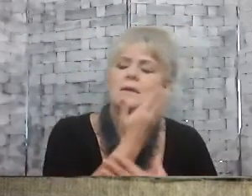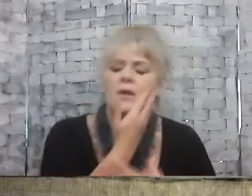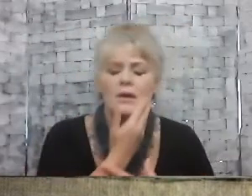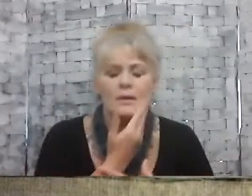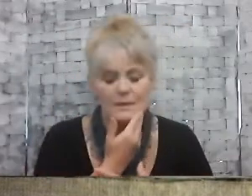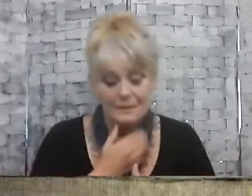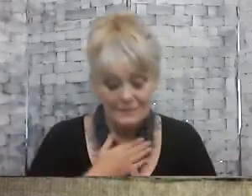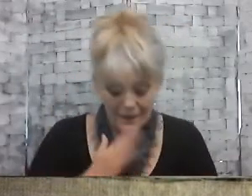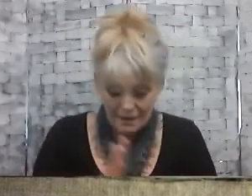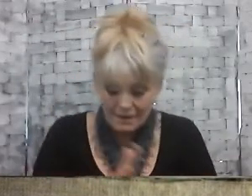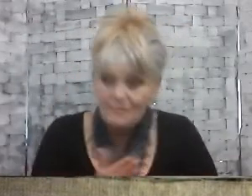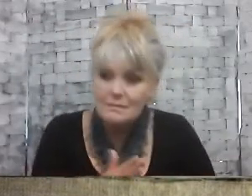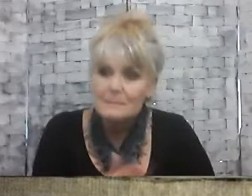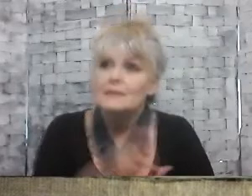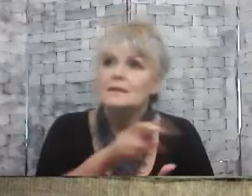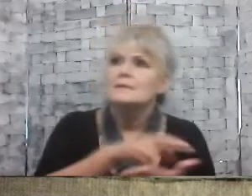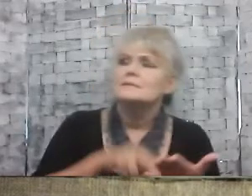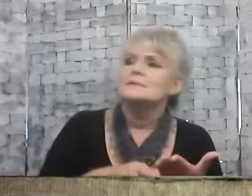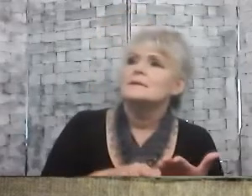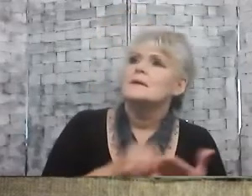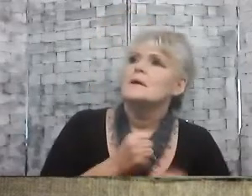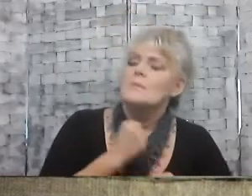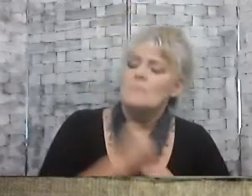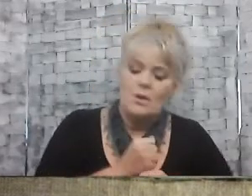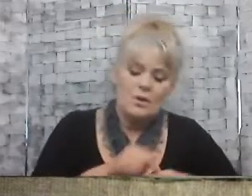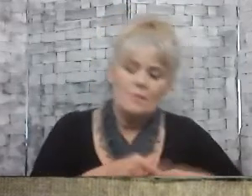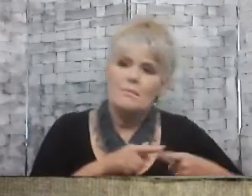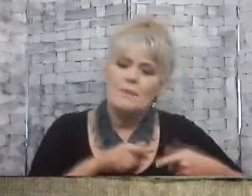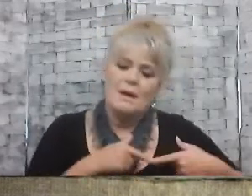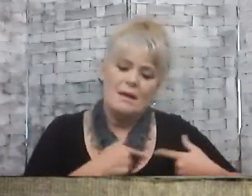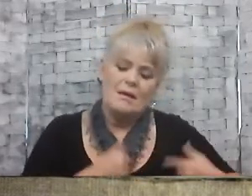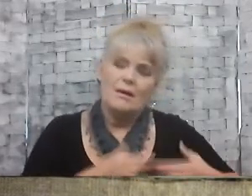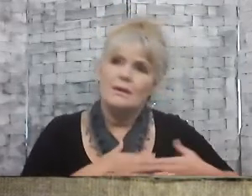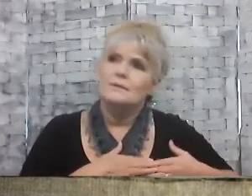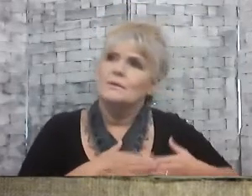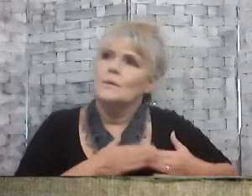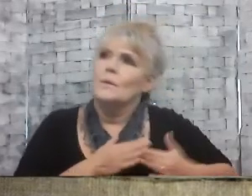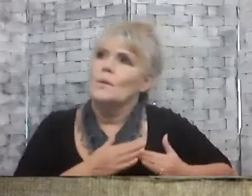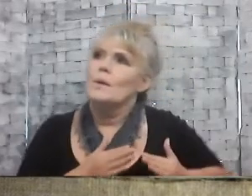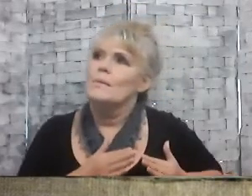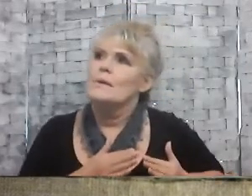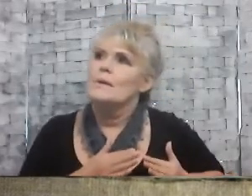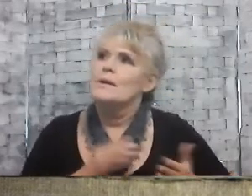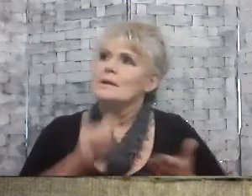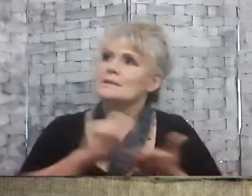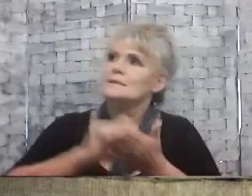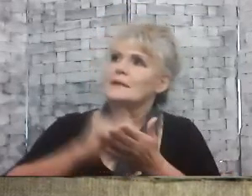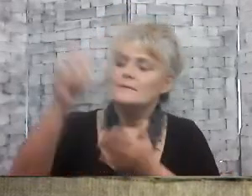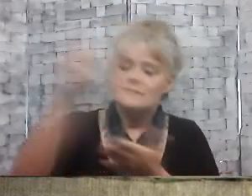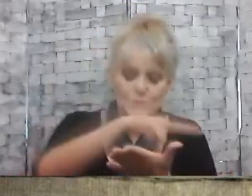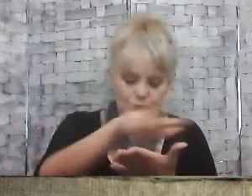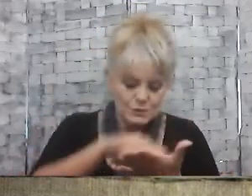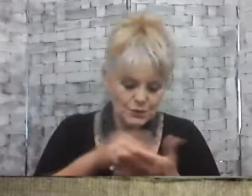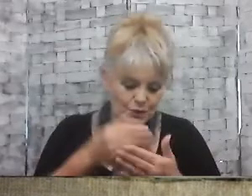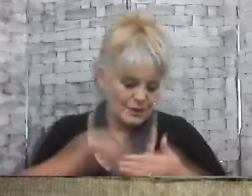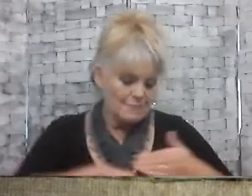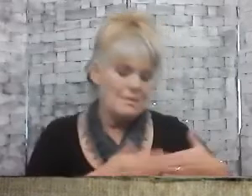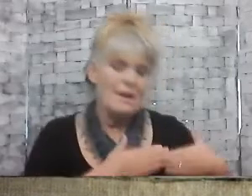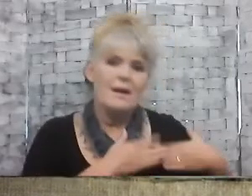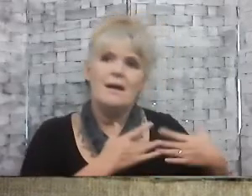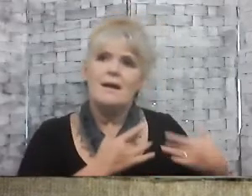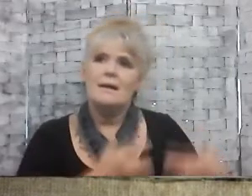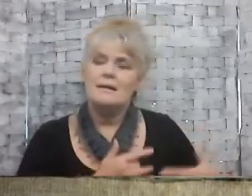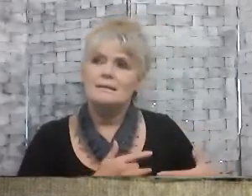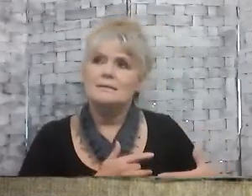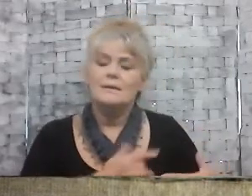gee om deel te wees van die story. Ek maak my hart vir u oop. Skryf die story in my